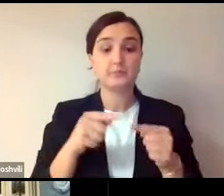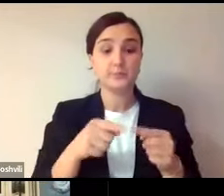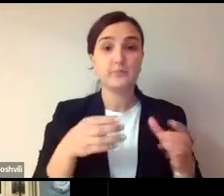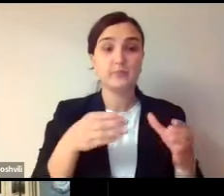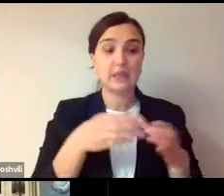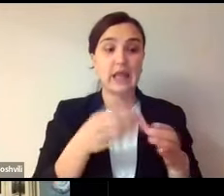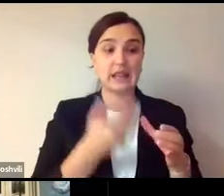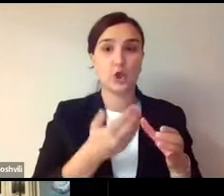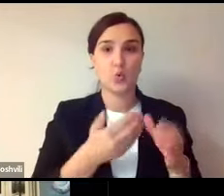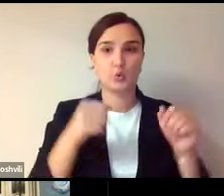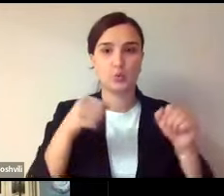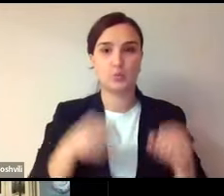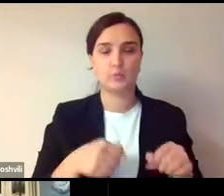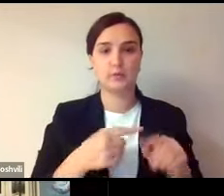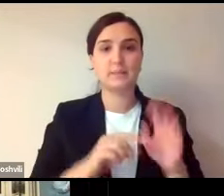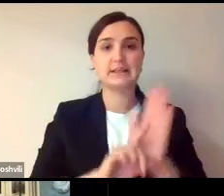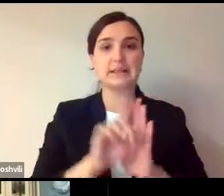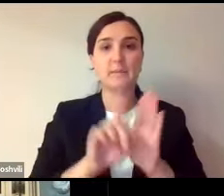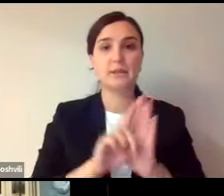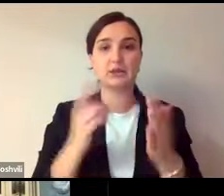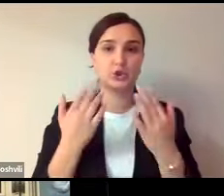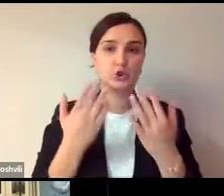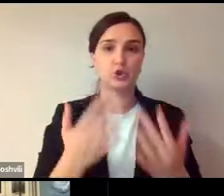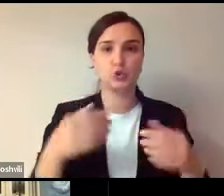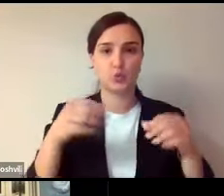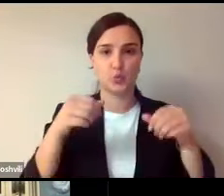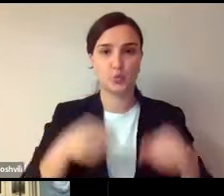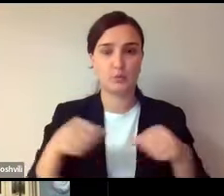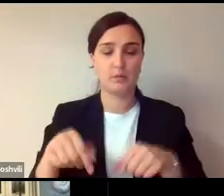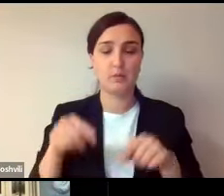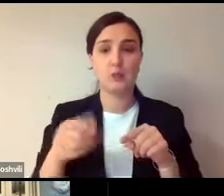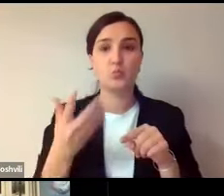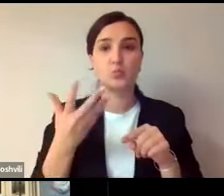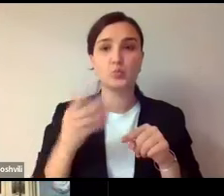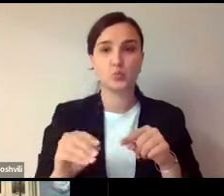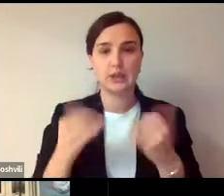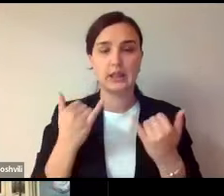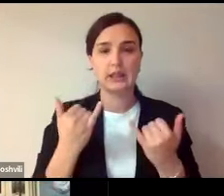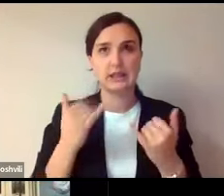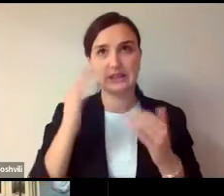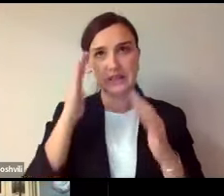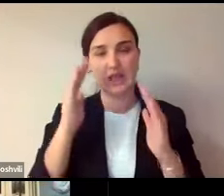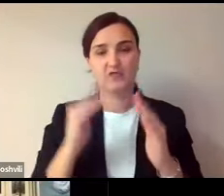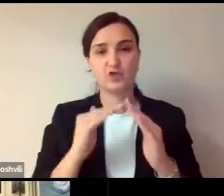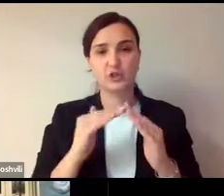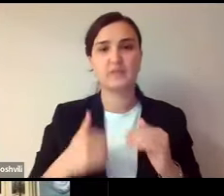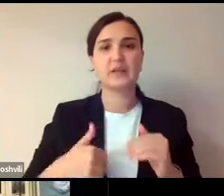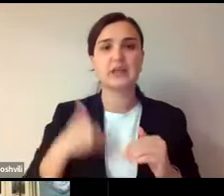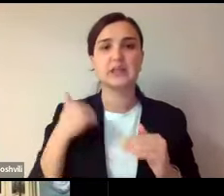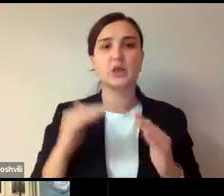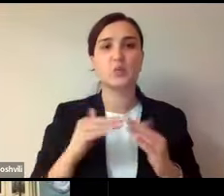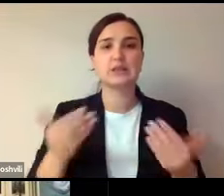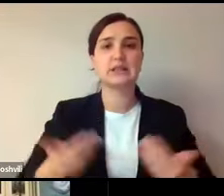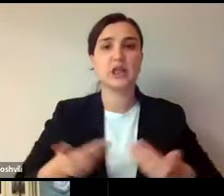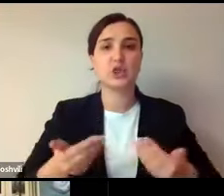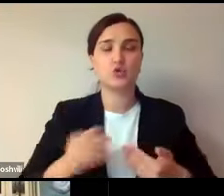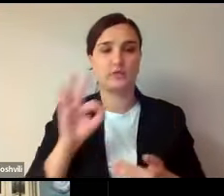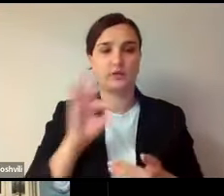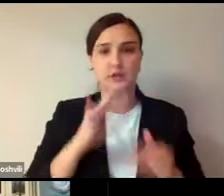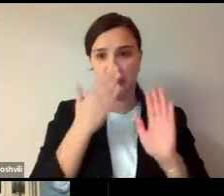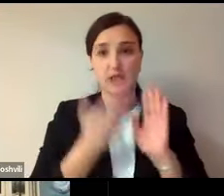უფლებაა ის საბაზისო უფლებები, რომლებსაც ამ წუთას დღეს ჩვენ თავშესაფრის და ღირსეული საცხოვრისის სახით